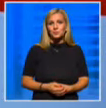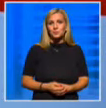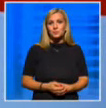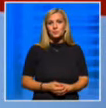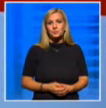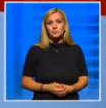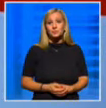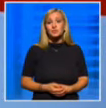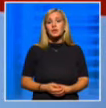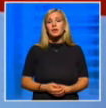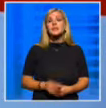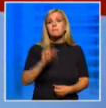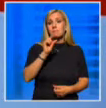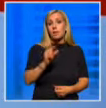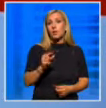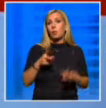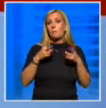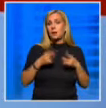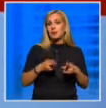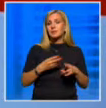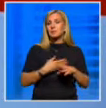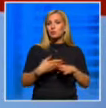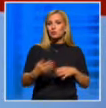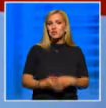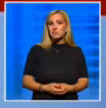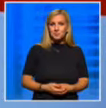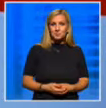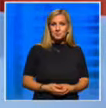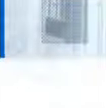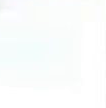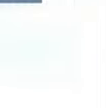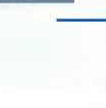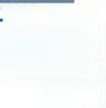бяхте наш гост. Само след кратко прекъсване, още от деня продължава.